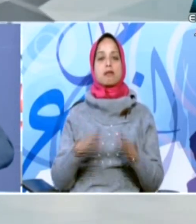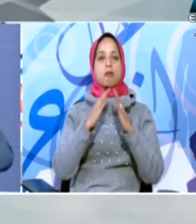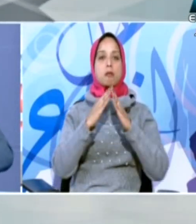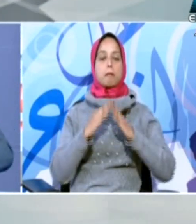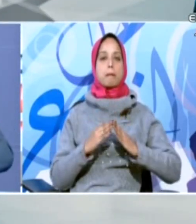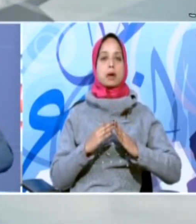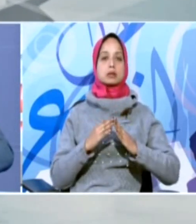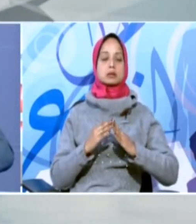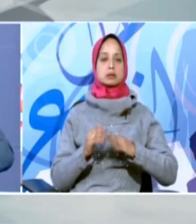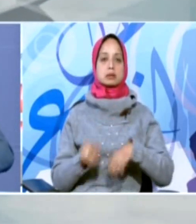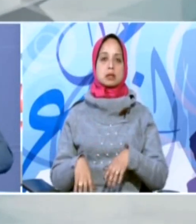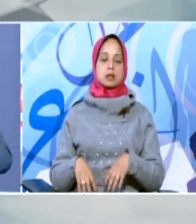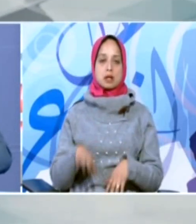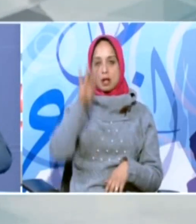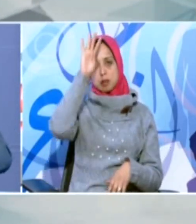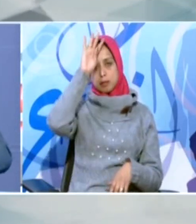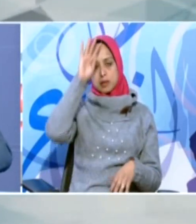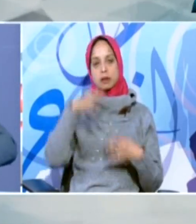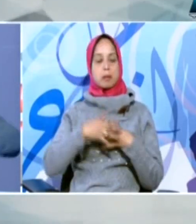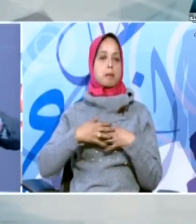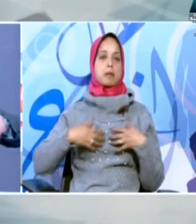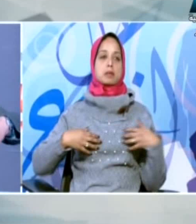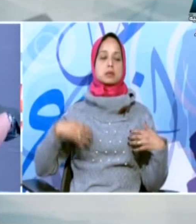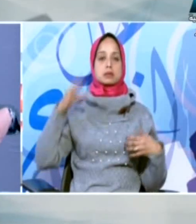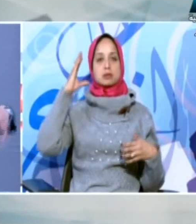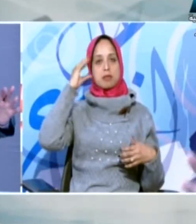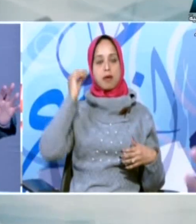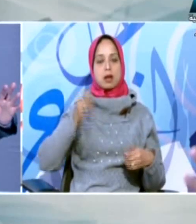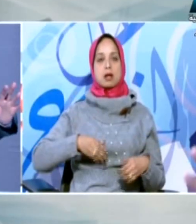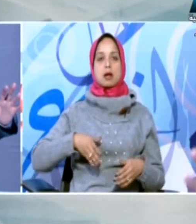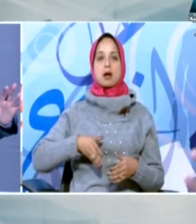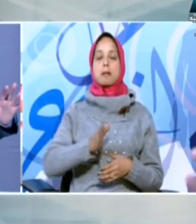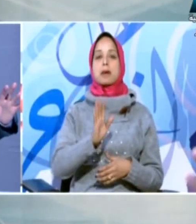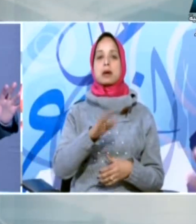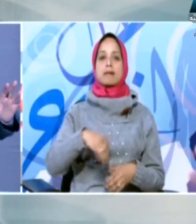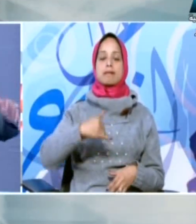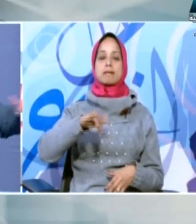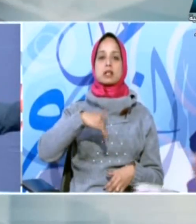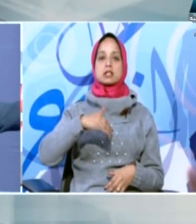القصر، الملك مبسوط، طلع رات في الشوارع تهتف الى